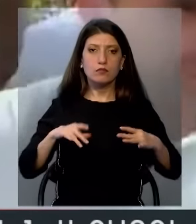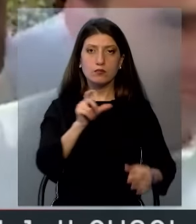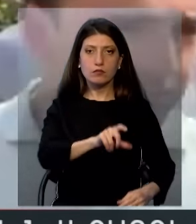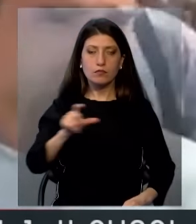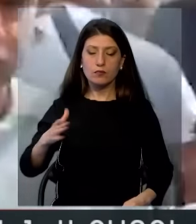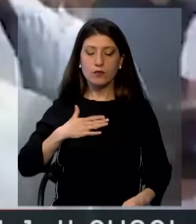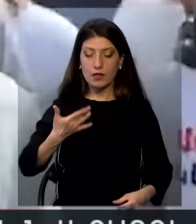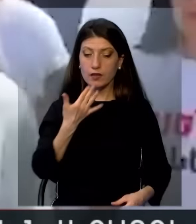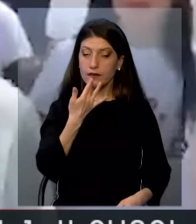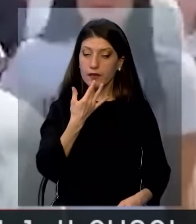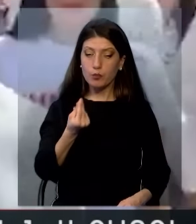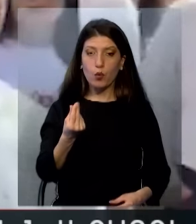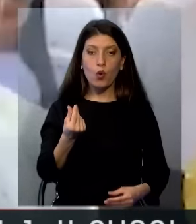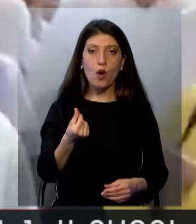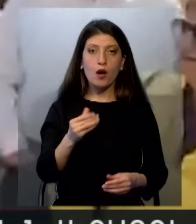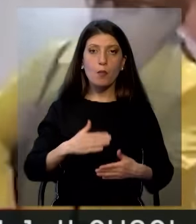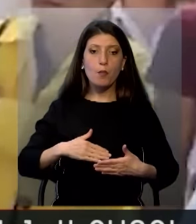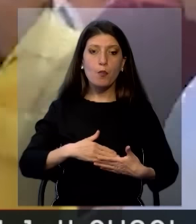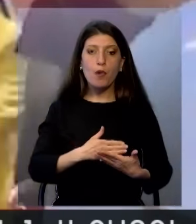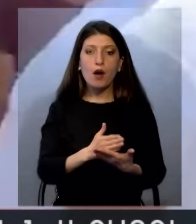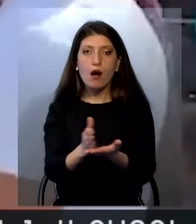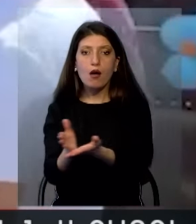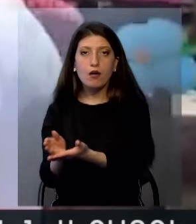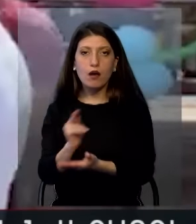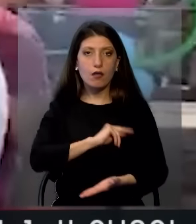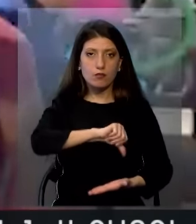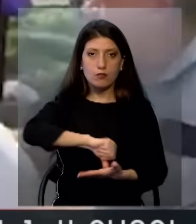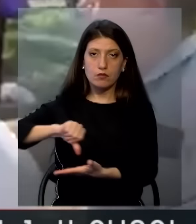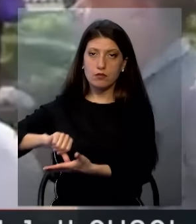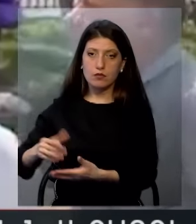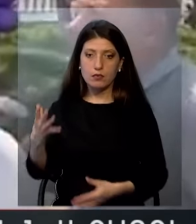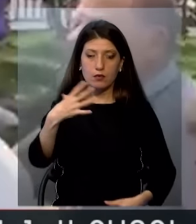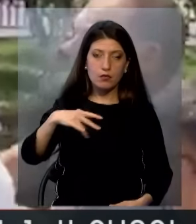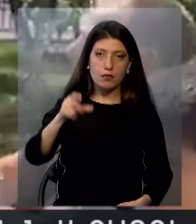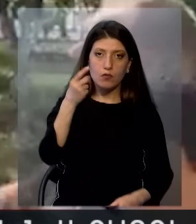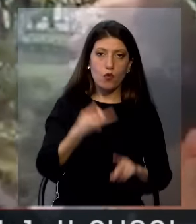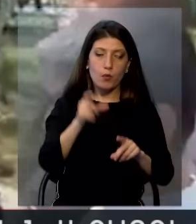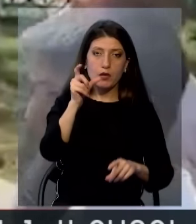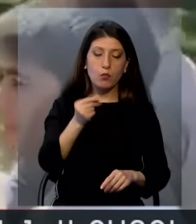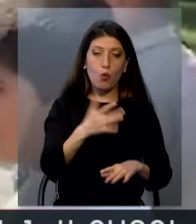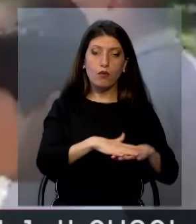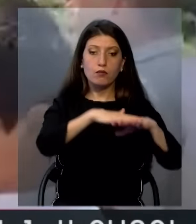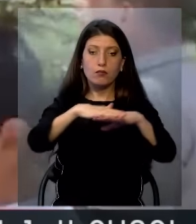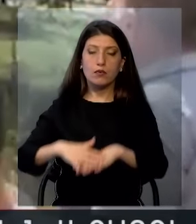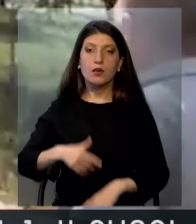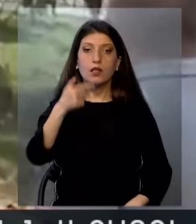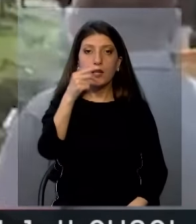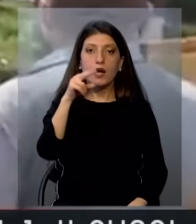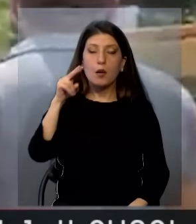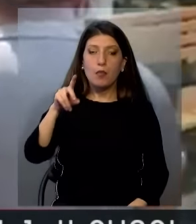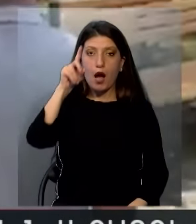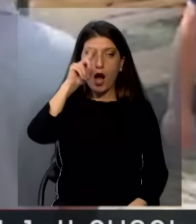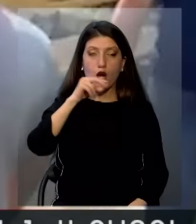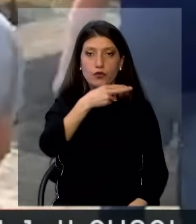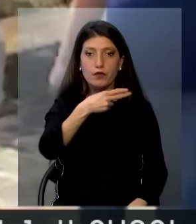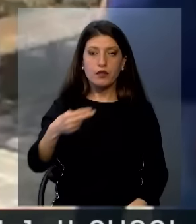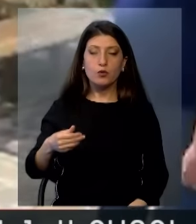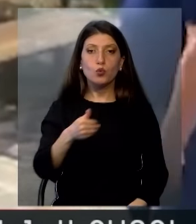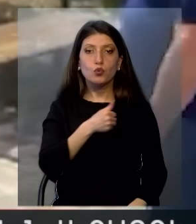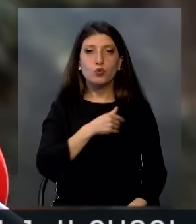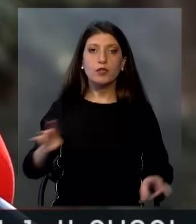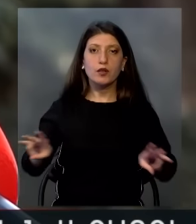իրենց ընկերությունների գումարներից բաժանել են աշխատակիցներին, որոնք էլ որպես անհատ փողը փոխանցել են ԿՊ հաշվեհամարին։ Ուզում եմ